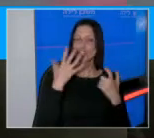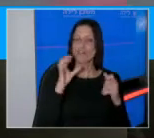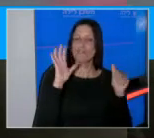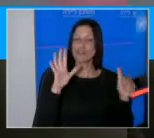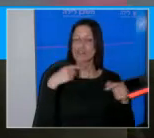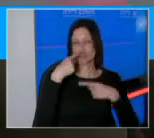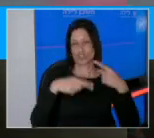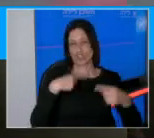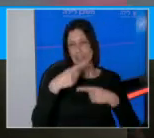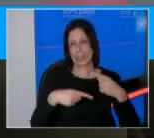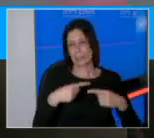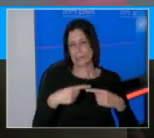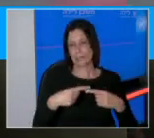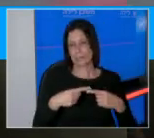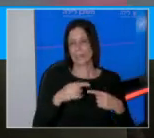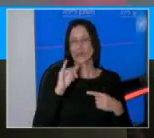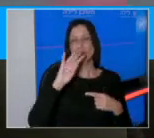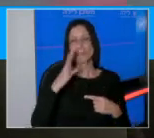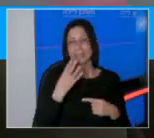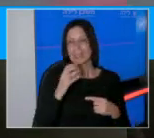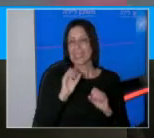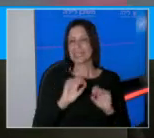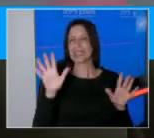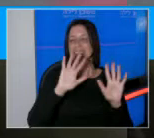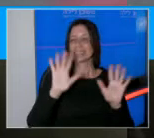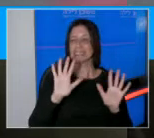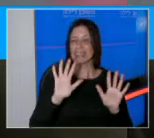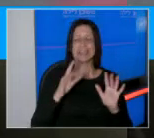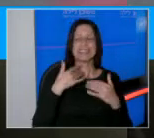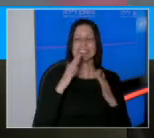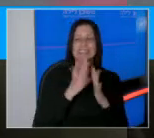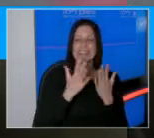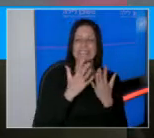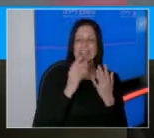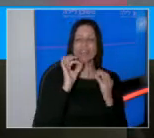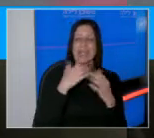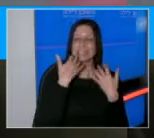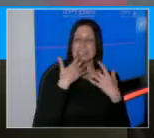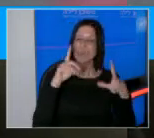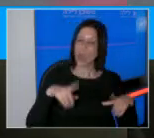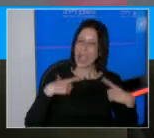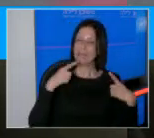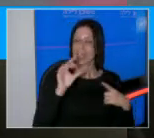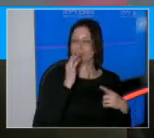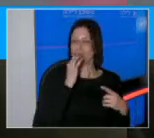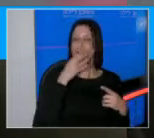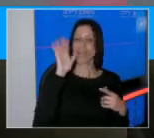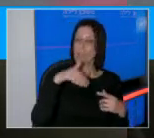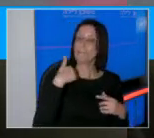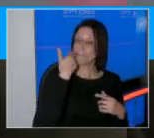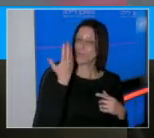שנים. בימים אלו באמת יצא ספר שמספר את סיפור חייו. ספר אמנם לנוער, אבל אני חושבת שגם